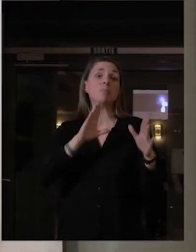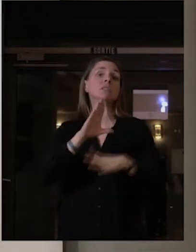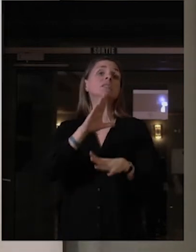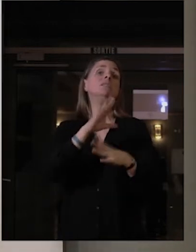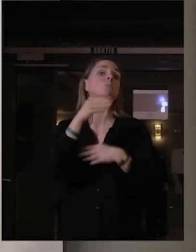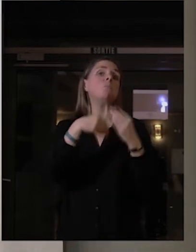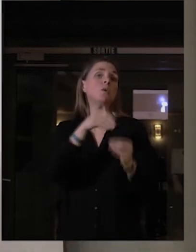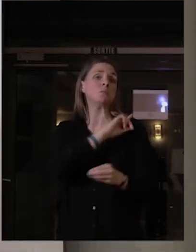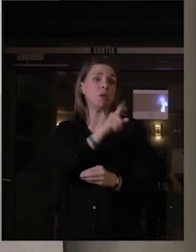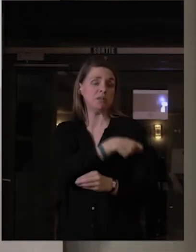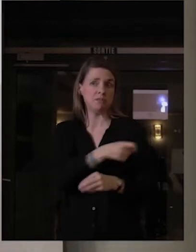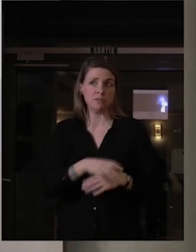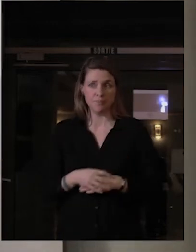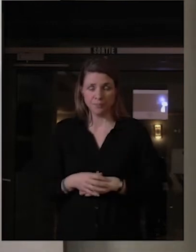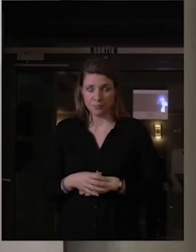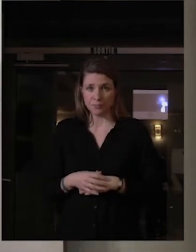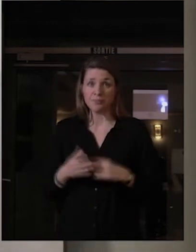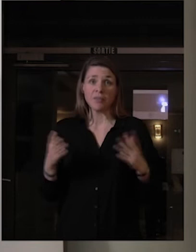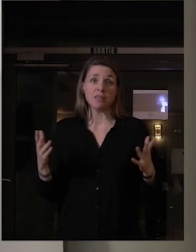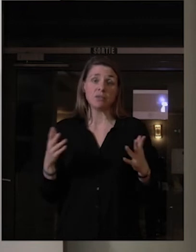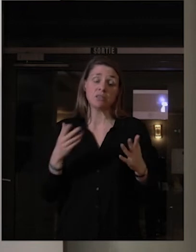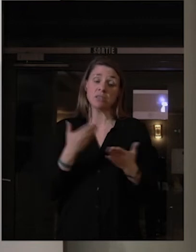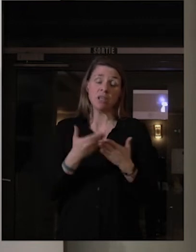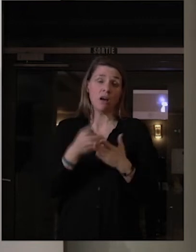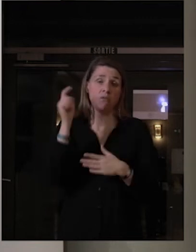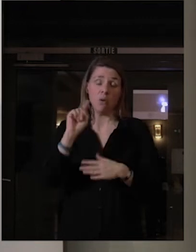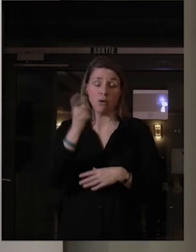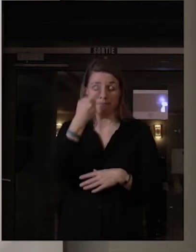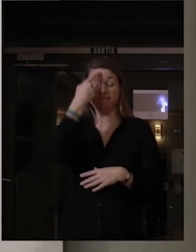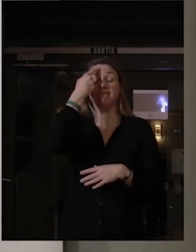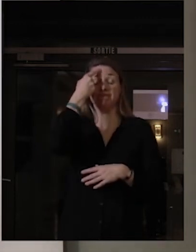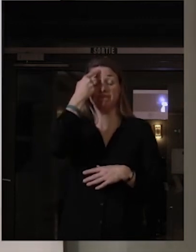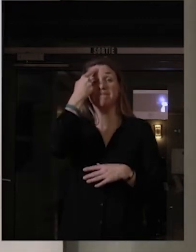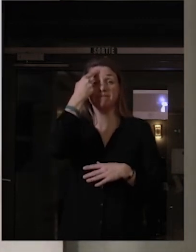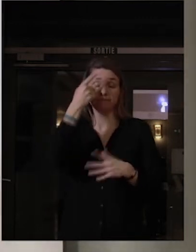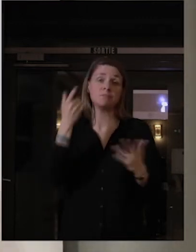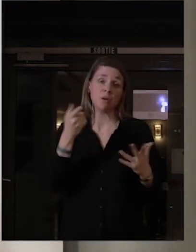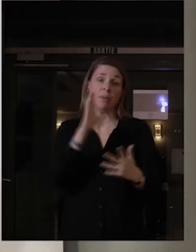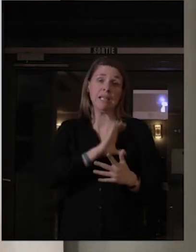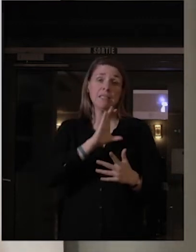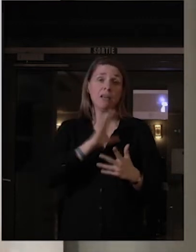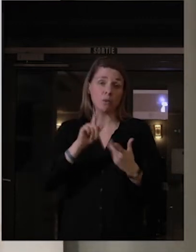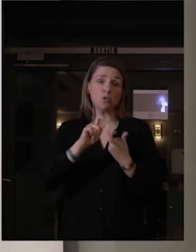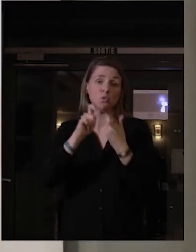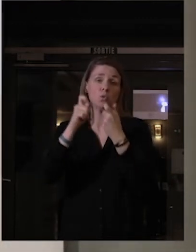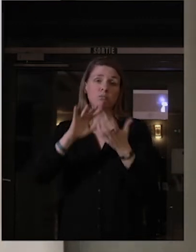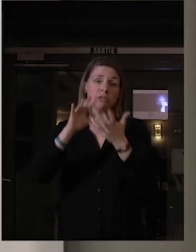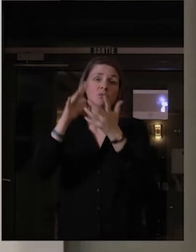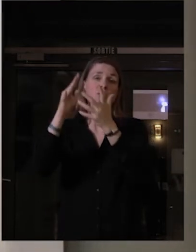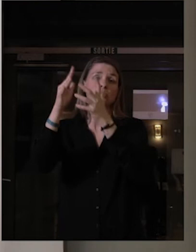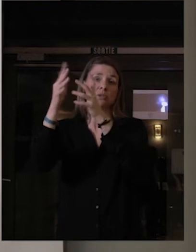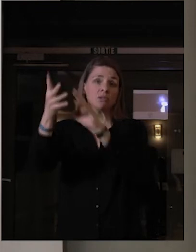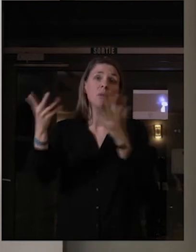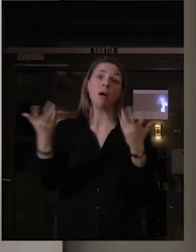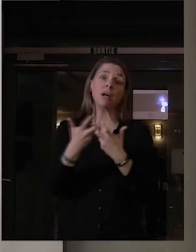c'est quelque chose qui est vraiment à travailler et à prendre. Voilà, il faut en prendre conscience aussi pour essayer de changer les choses, notamment dans des campagnes